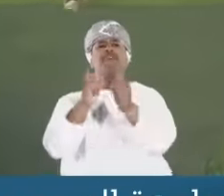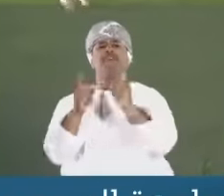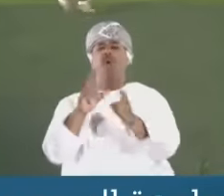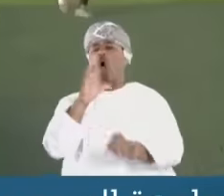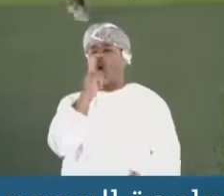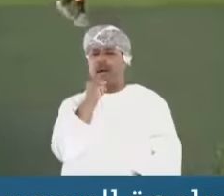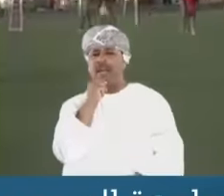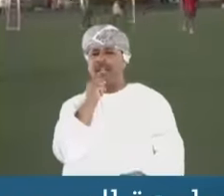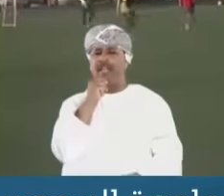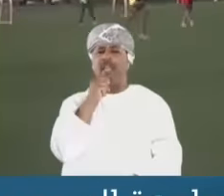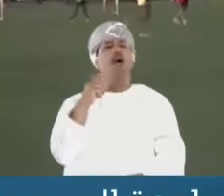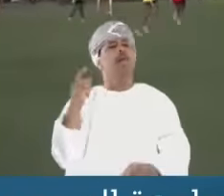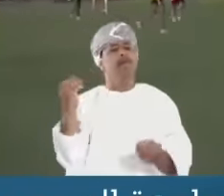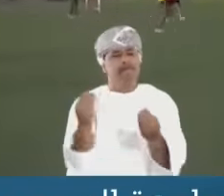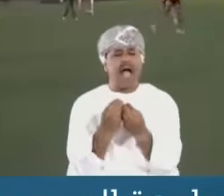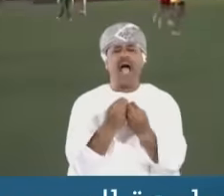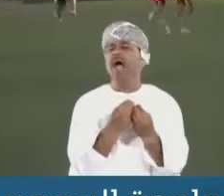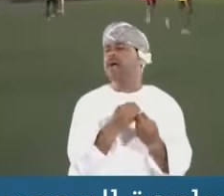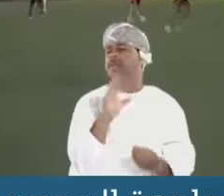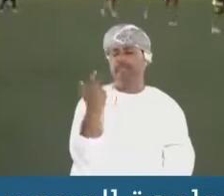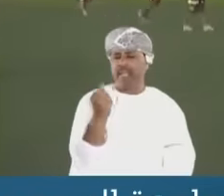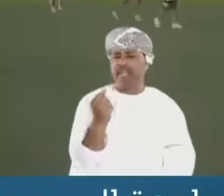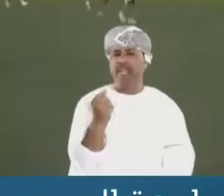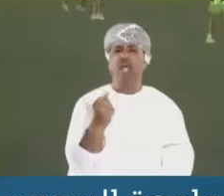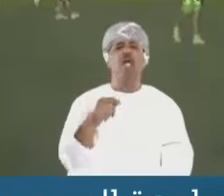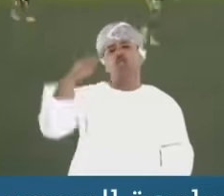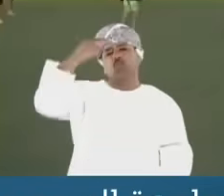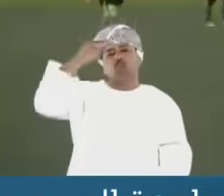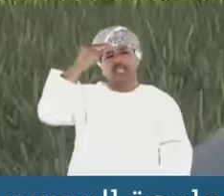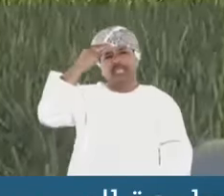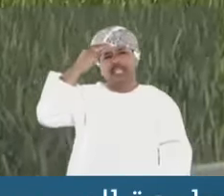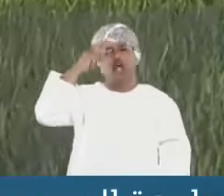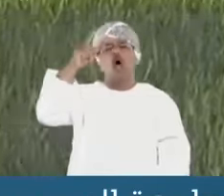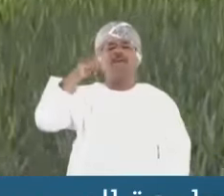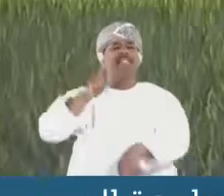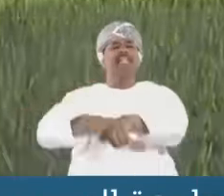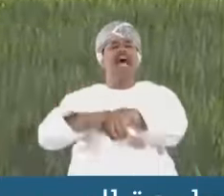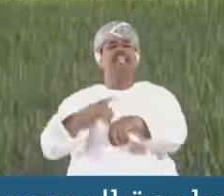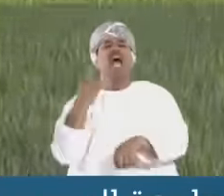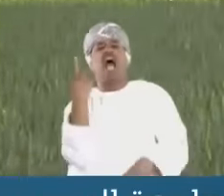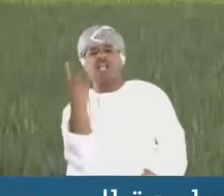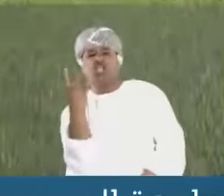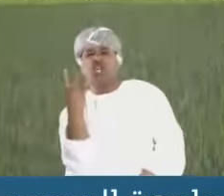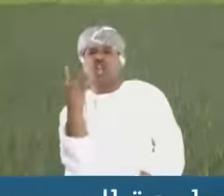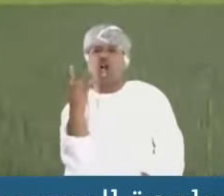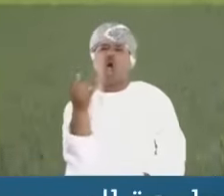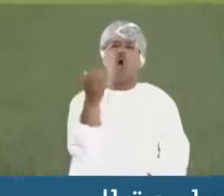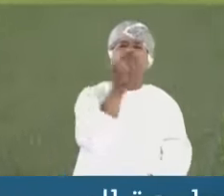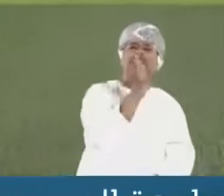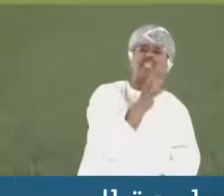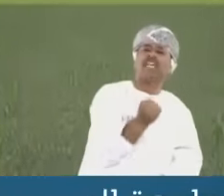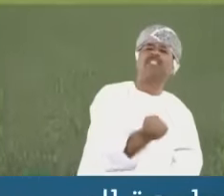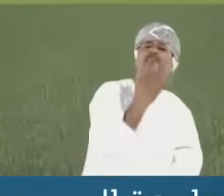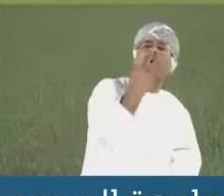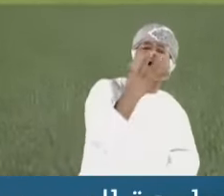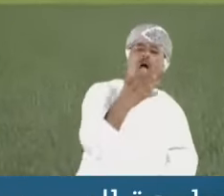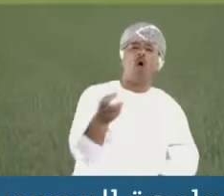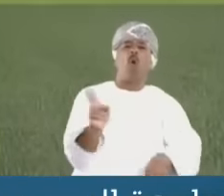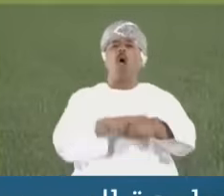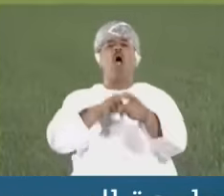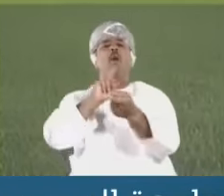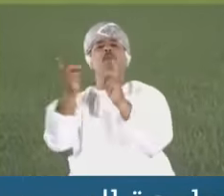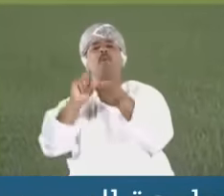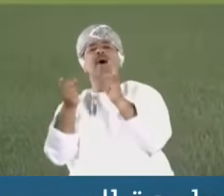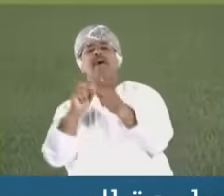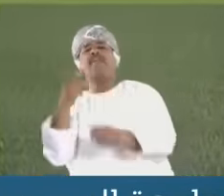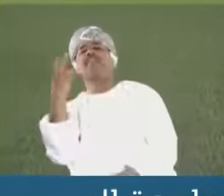أولى مبارياته غدا أمام شقيقه المنتخب السعودي في الساعة 10:15 صباحا، ويلعب مباراته